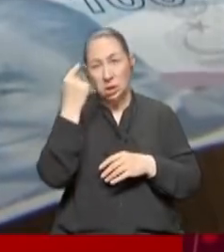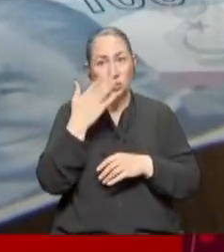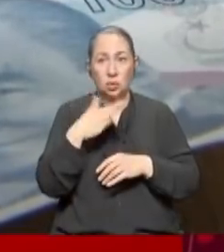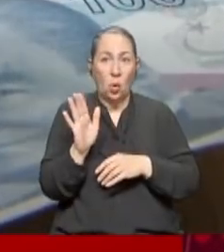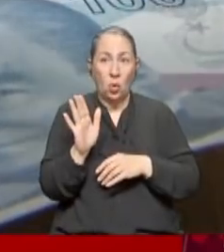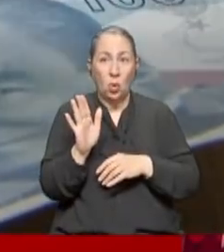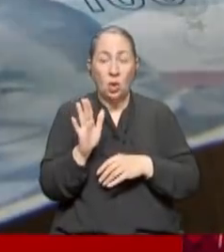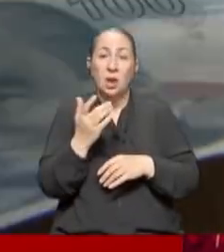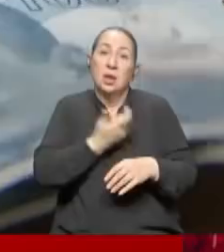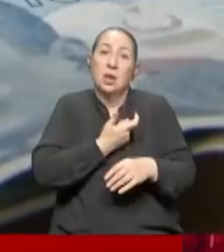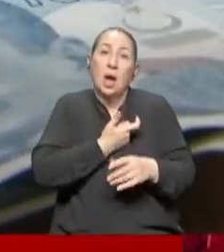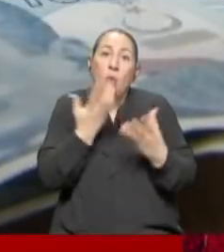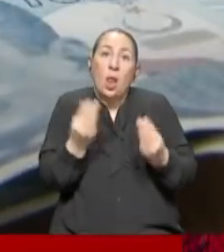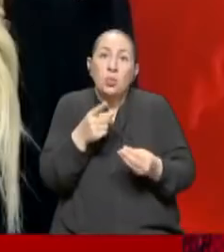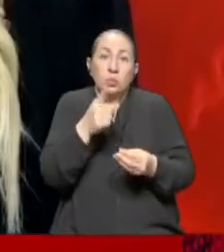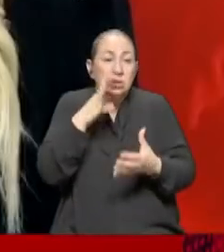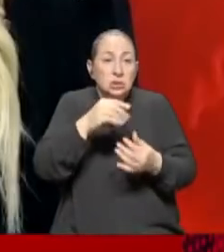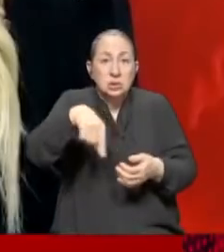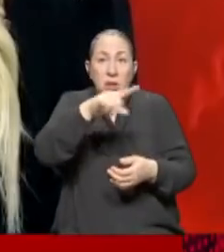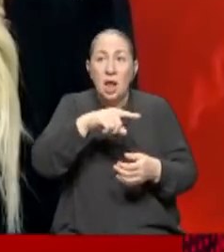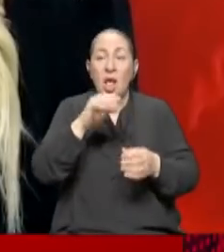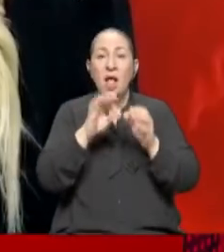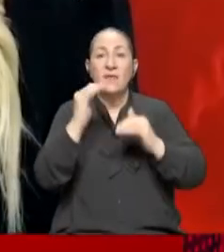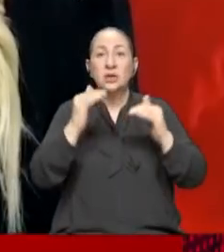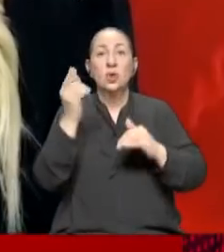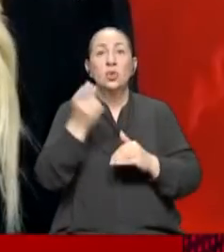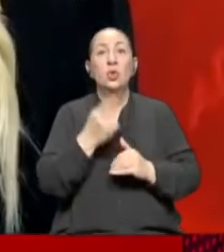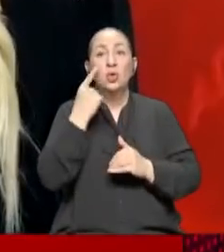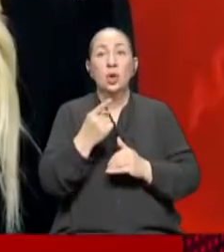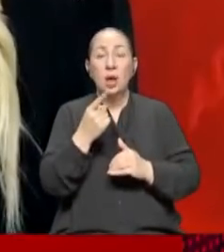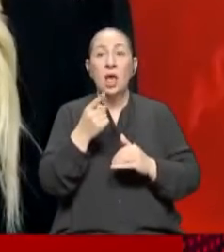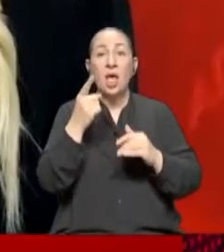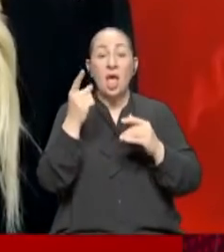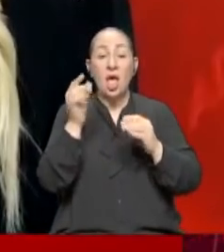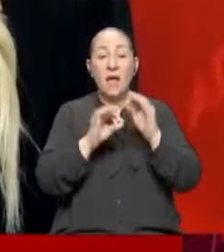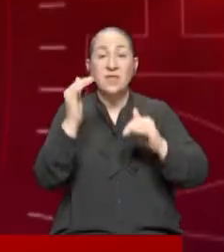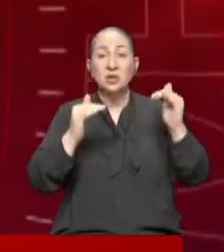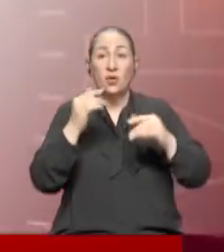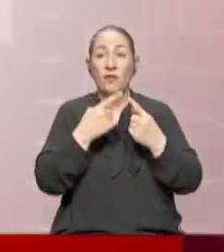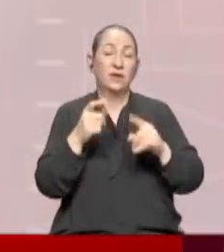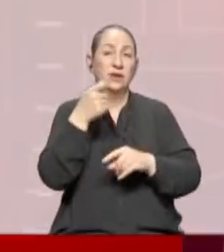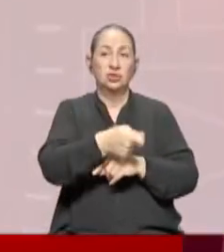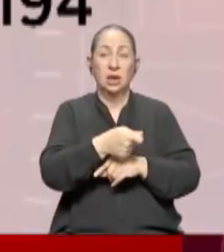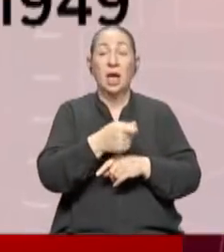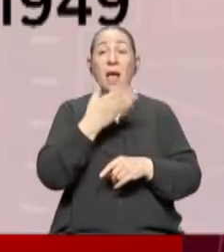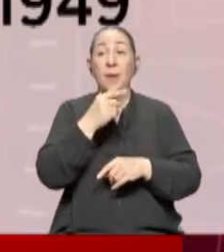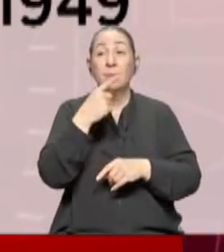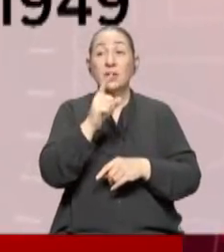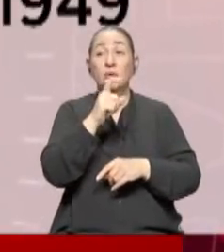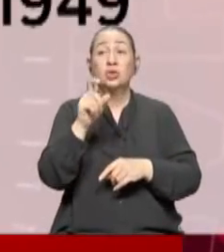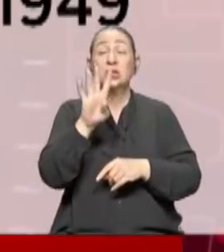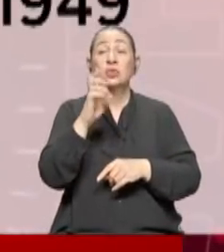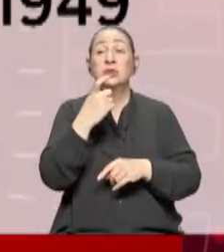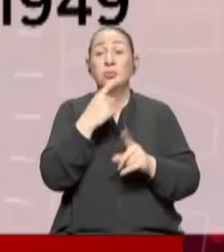şansları yok. Yasal olarak bu kişilere enflasyon oranında enflasyon farkları verilecek. Emekliler